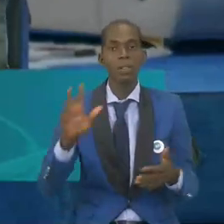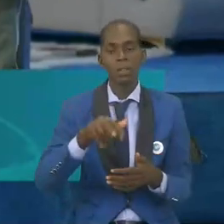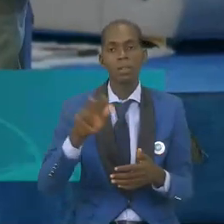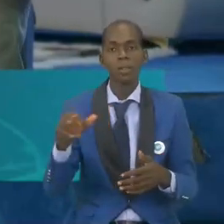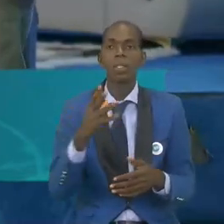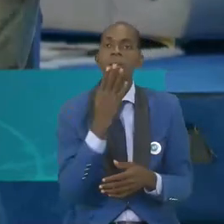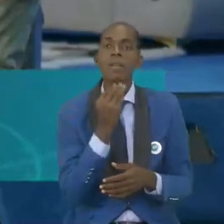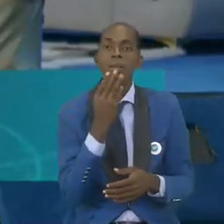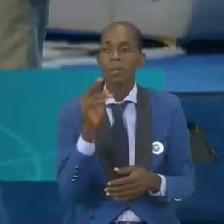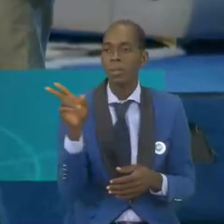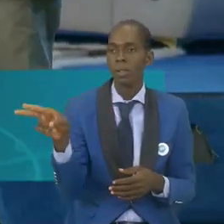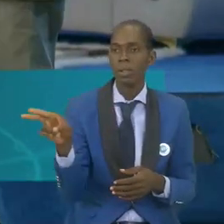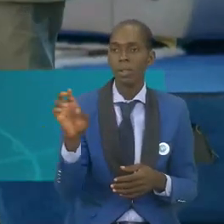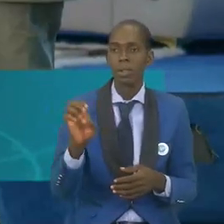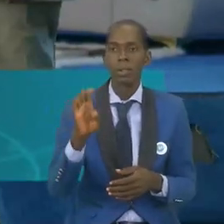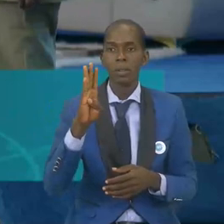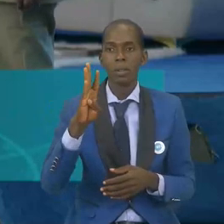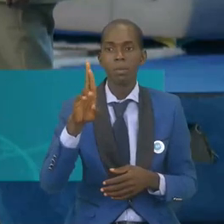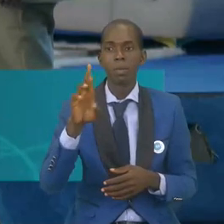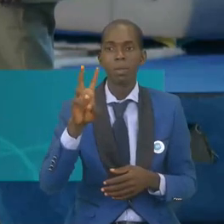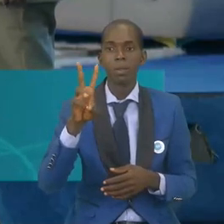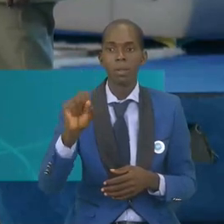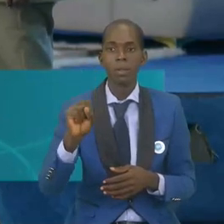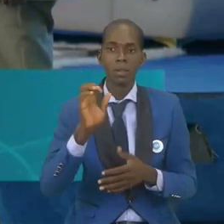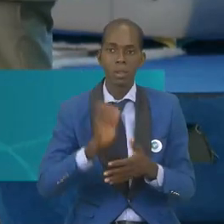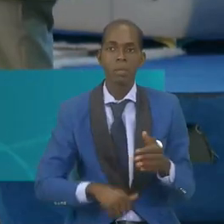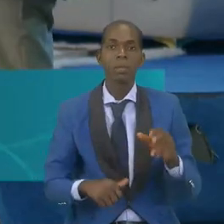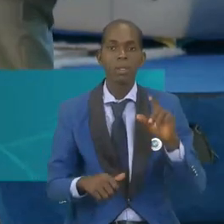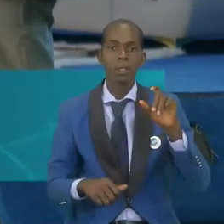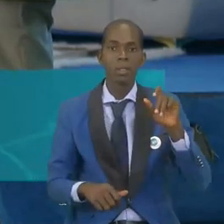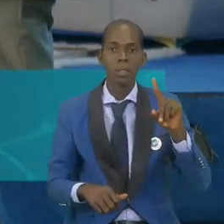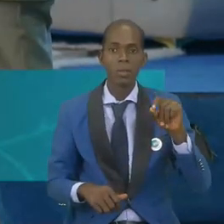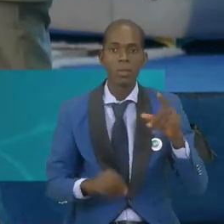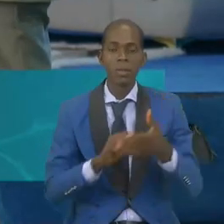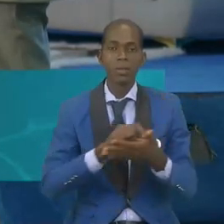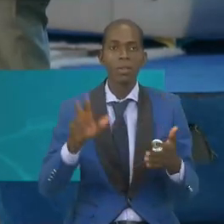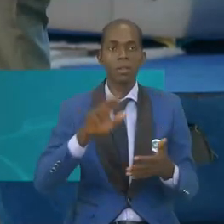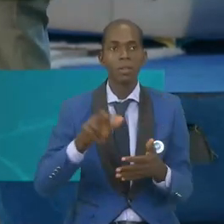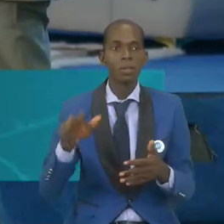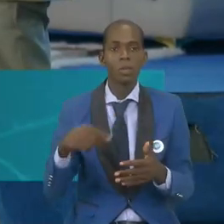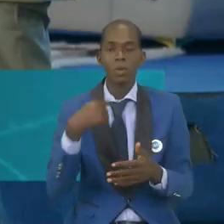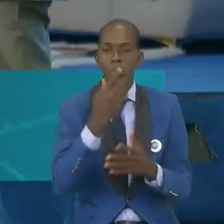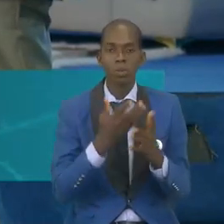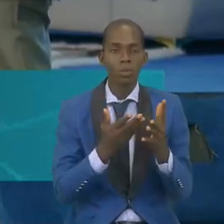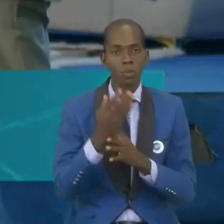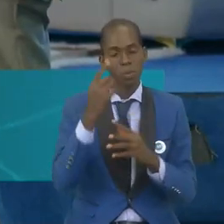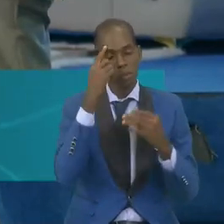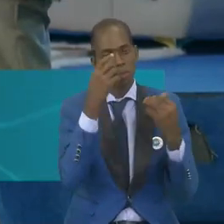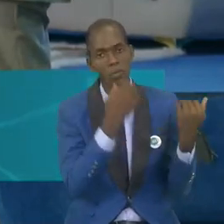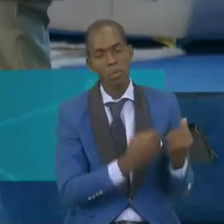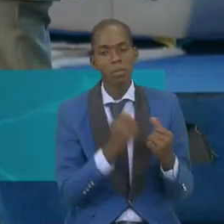11, verset 33. Hébreux 11, verset 33.